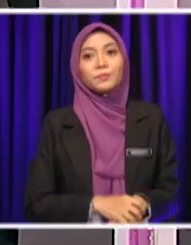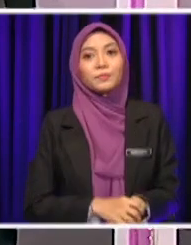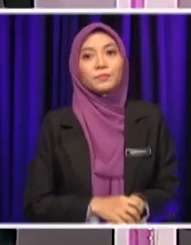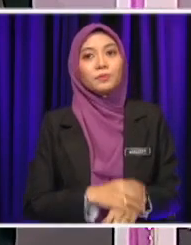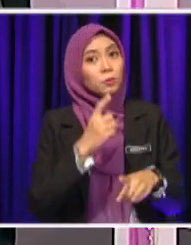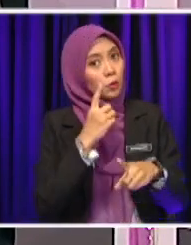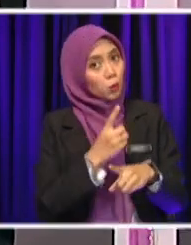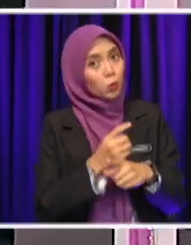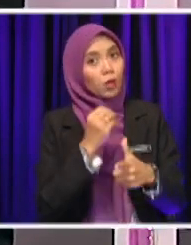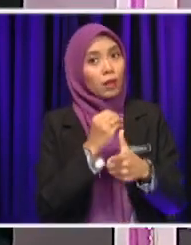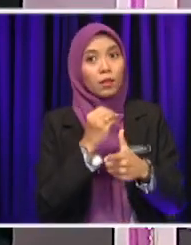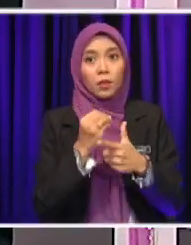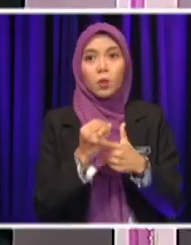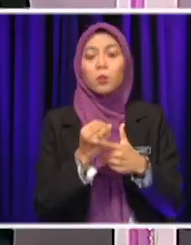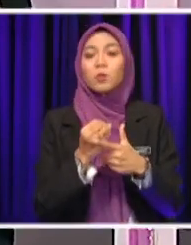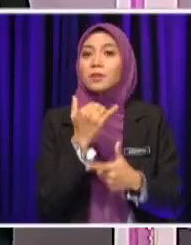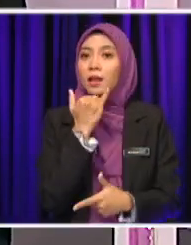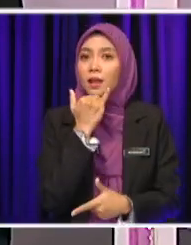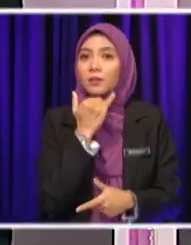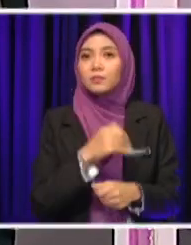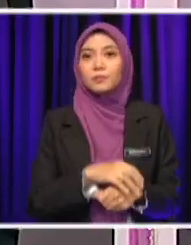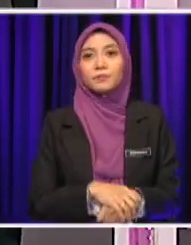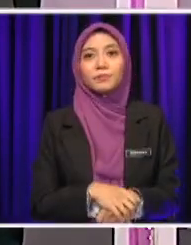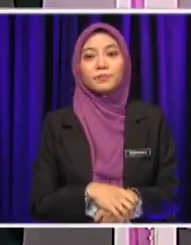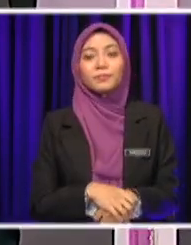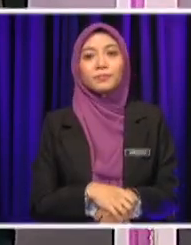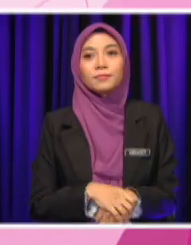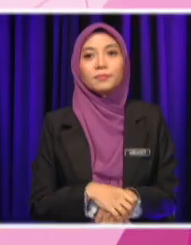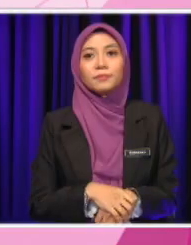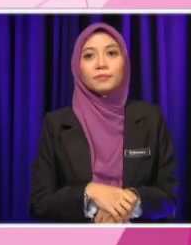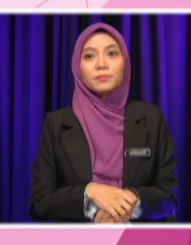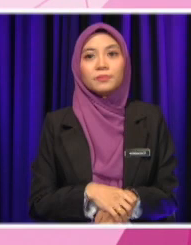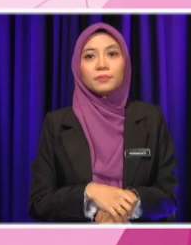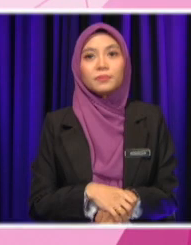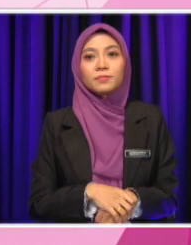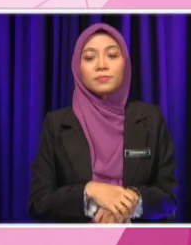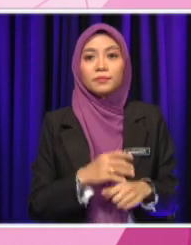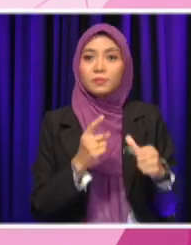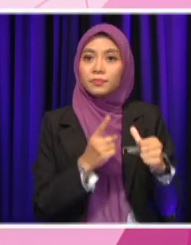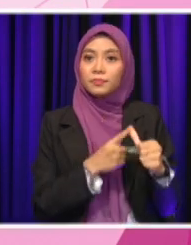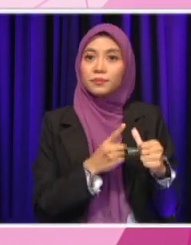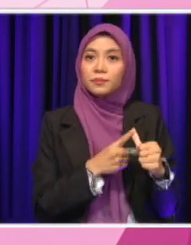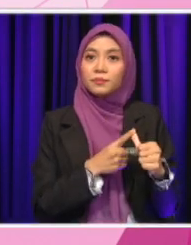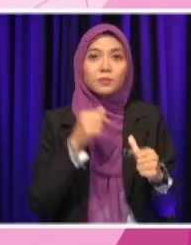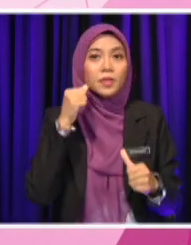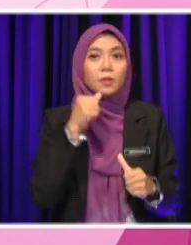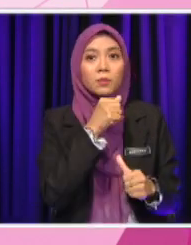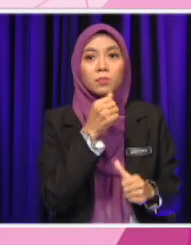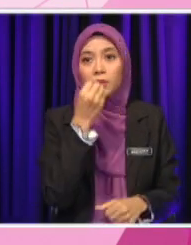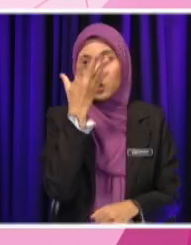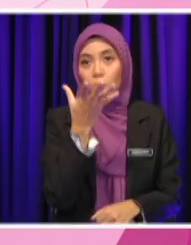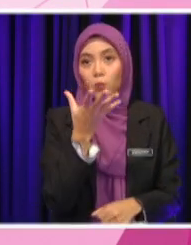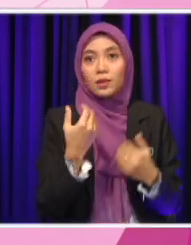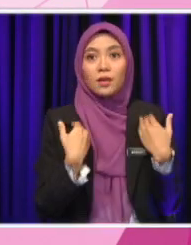betul ataupun tak Aiman punya jawapan itulah. Okey, kita tengok Aiman. Okey, yang pertama tadi Aiman sebut ada